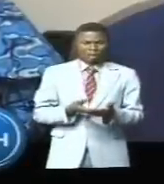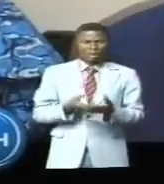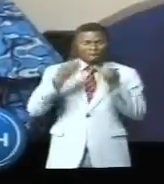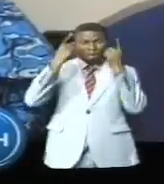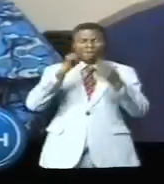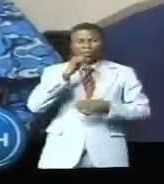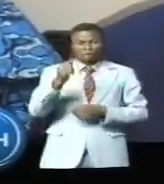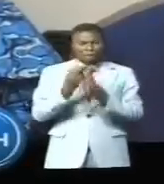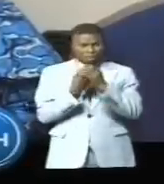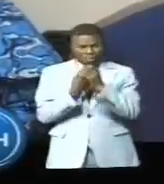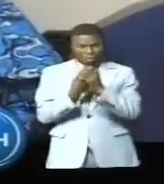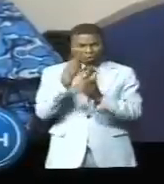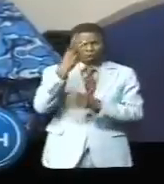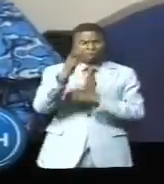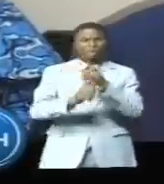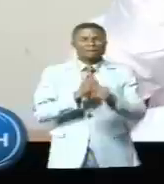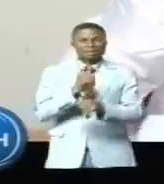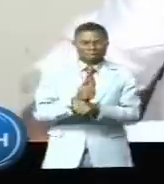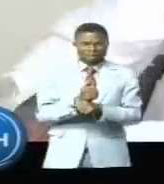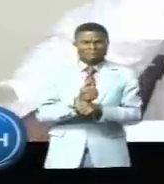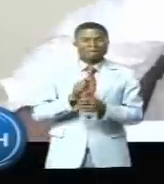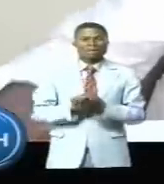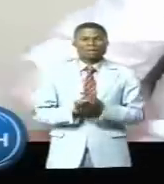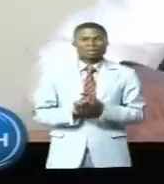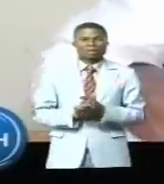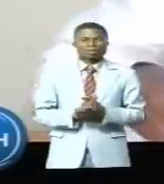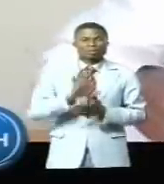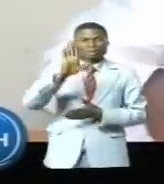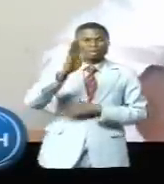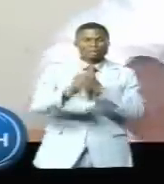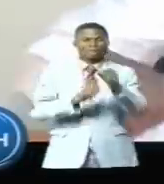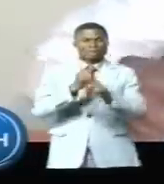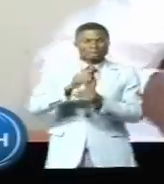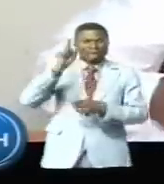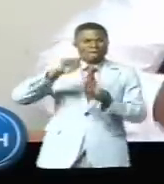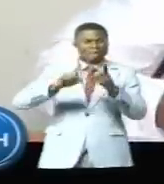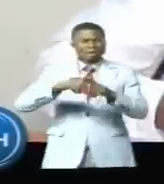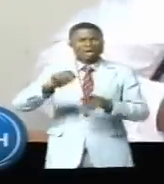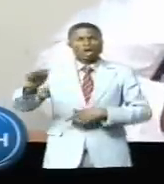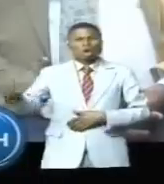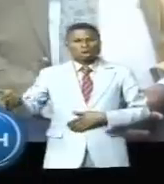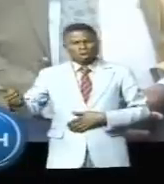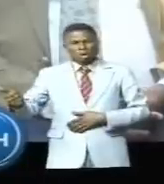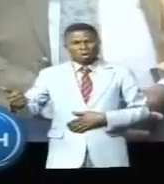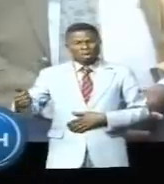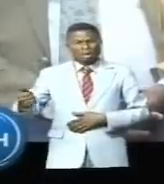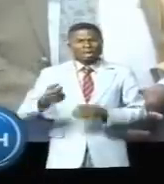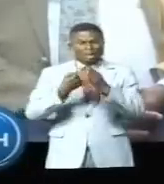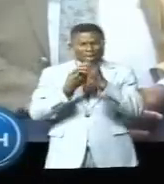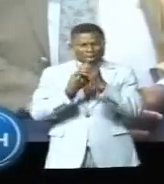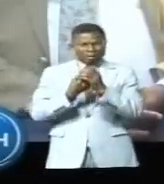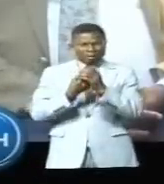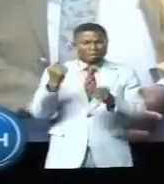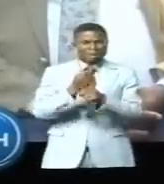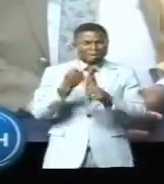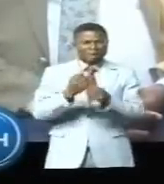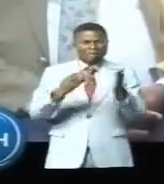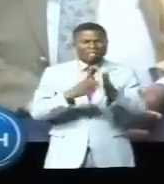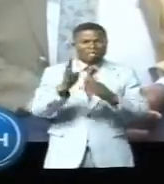D'ici quelques 2 ans, il y a certains collègues qui vont terminer leur mandat de 9 ans.